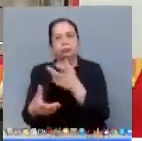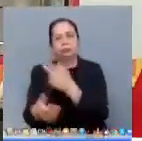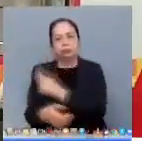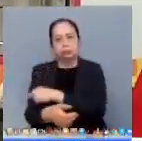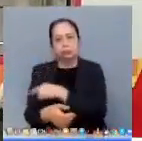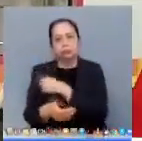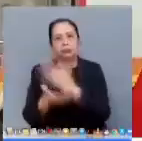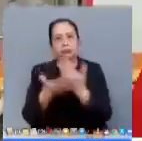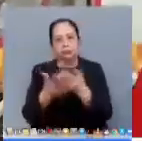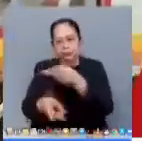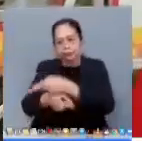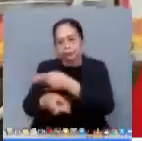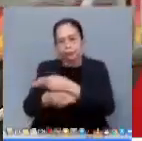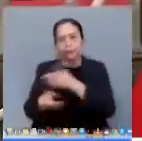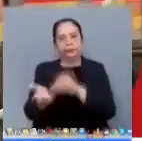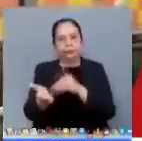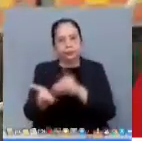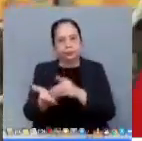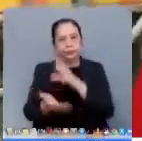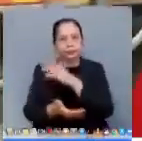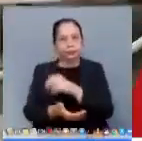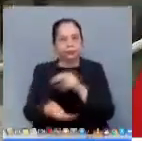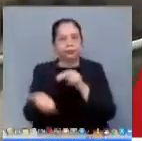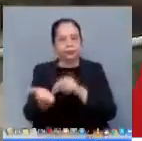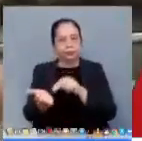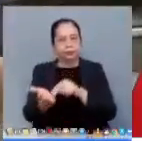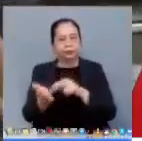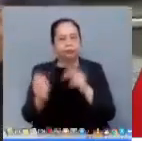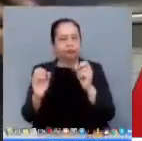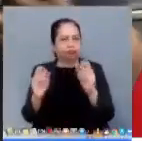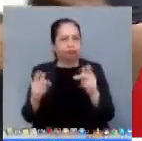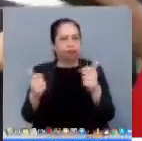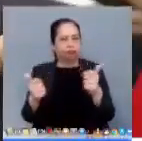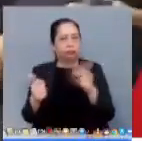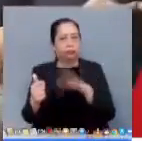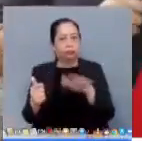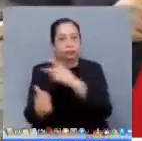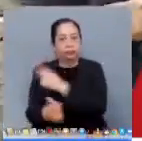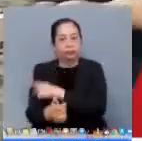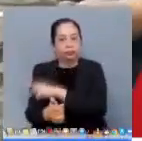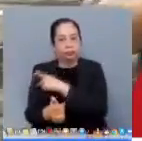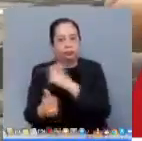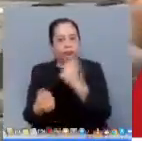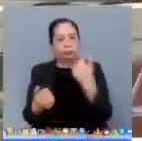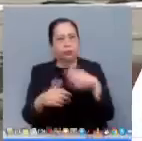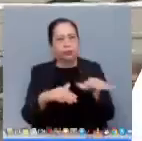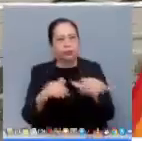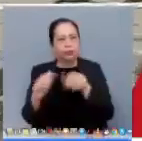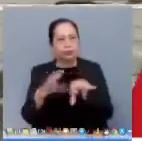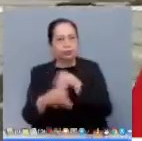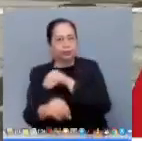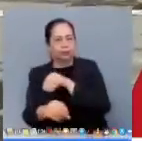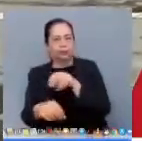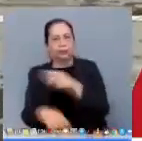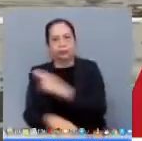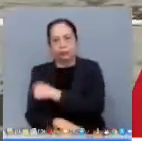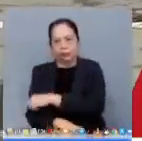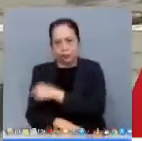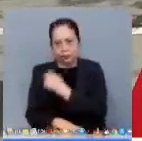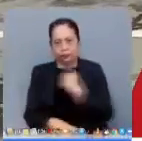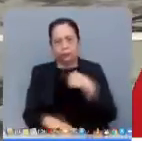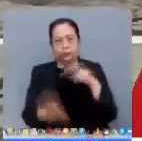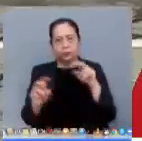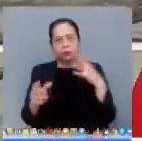at nurse. Stable naman yung kondisyon ng mga pasyenteng inilabas sa ospital at hinihintay pa natin yung official statement